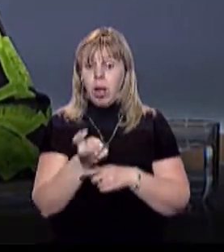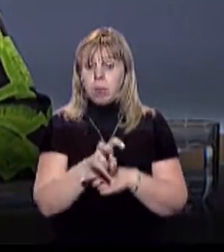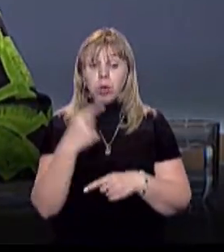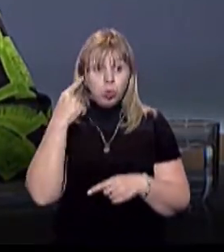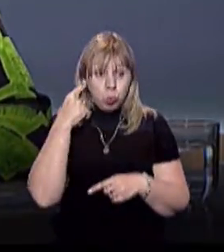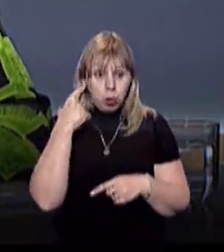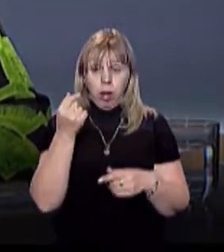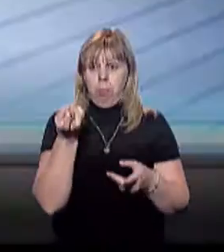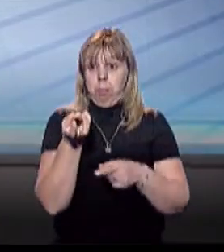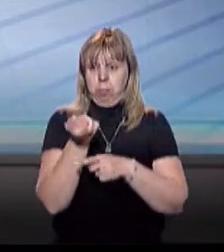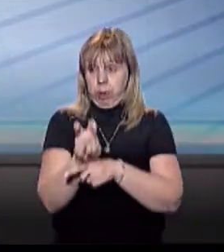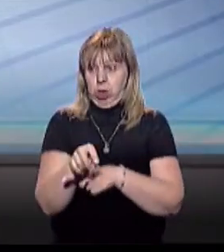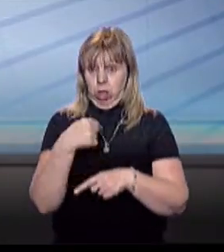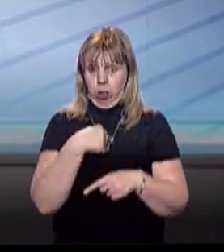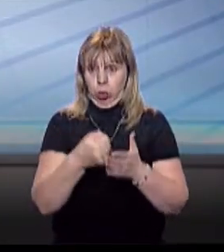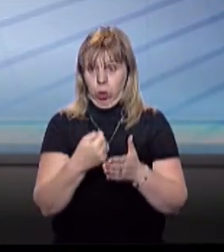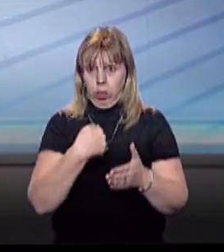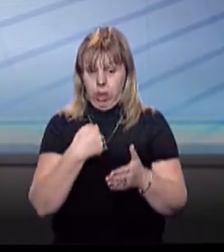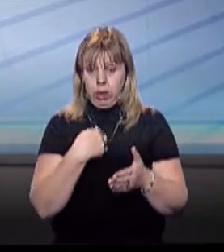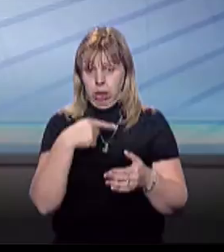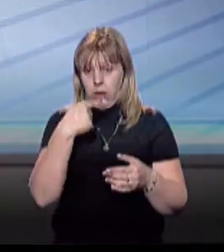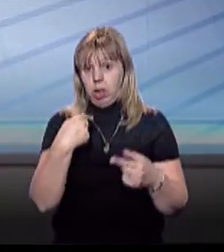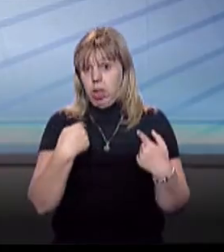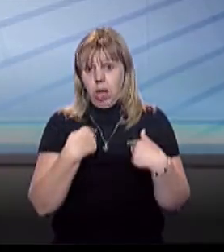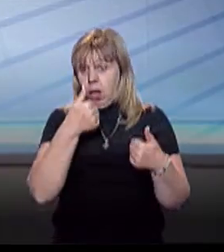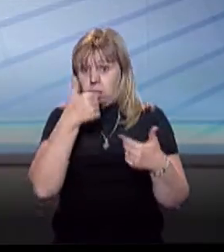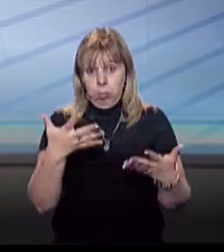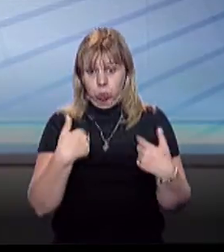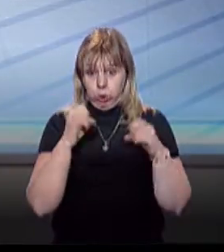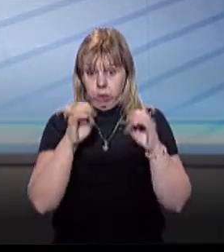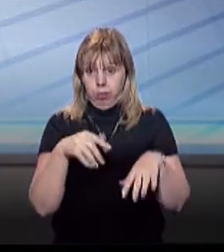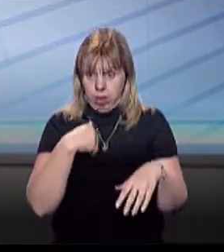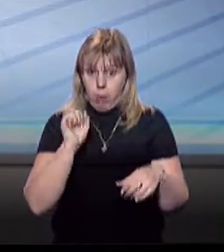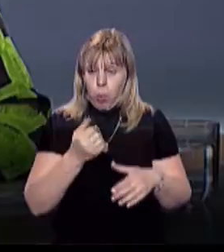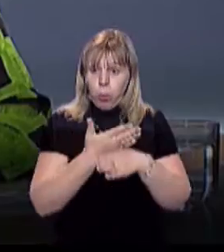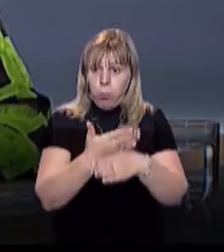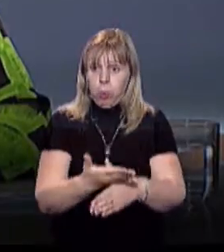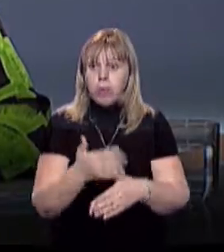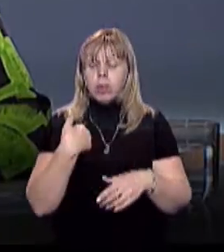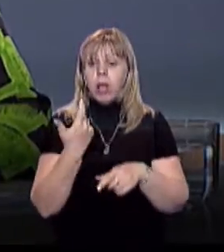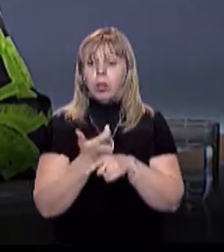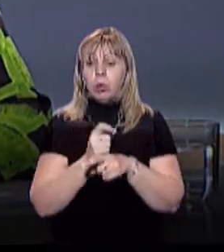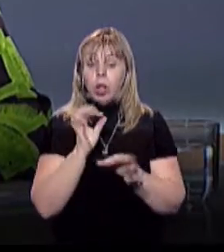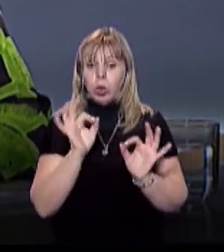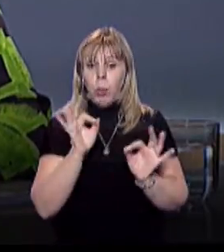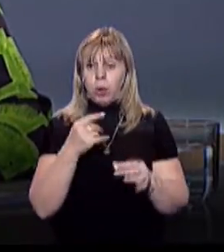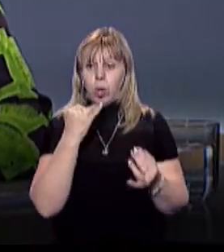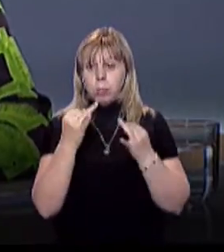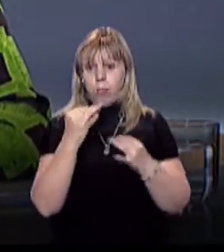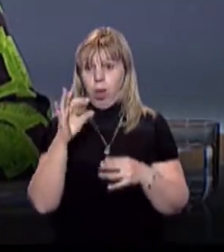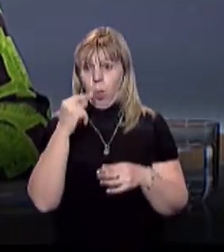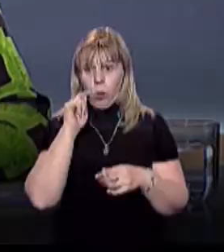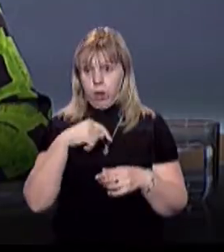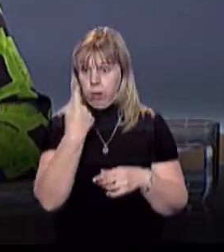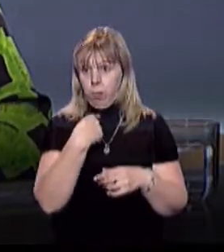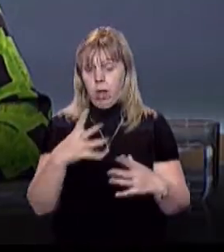цю акцію, що зараз проводиться. Вона прийшла і каже, що я не можу здавати, можу я чимось помогти. Вона дуже добре розмовляє українською мовою.